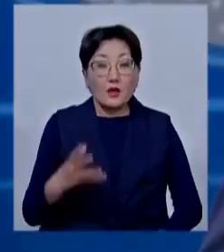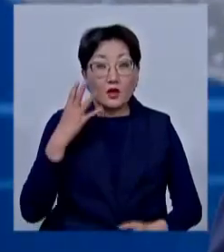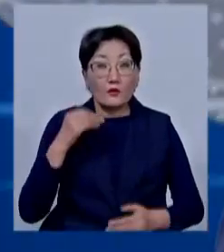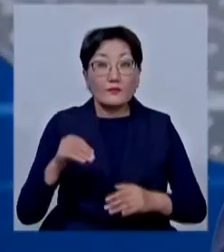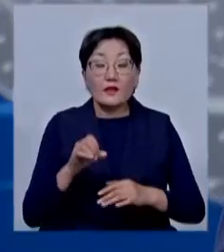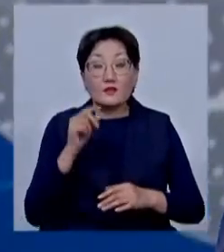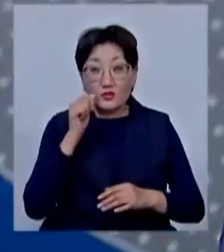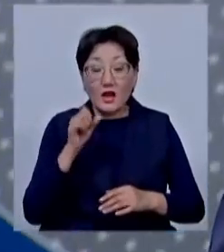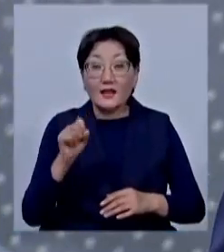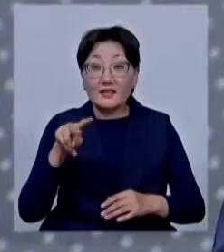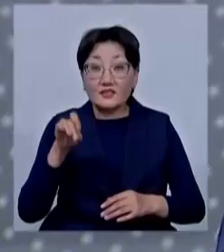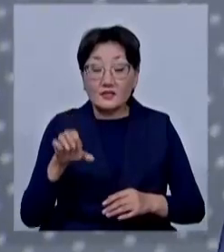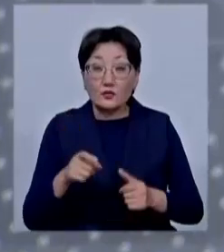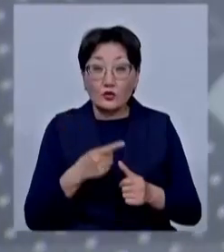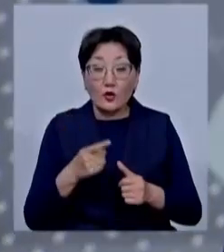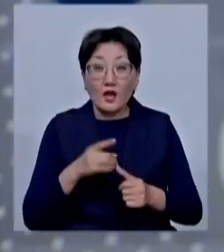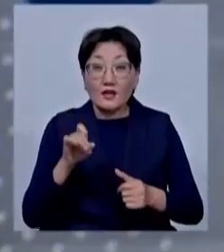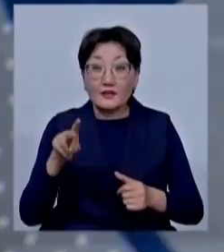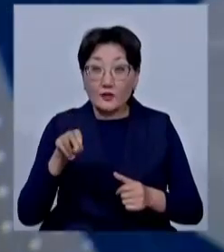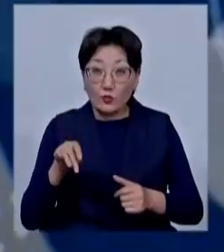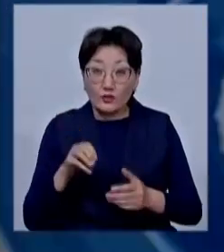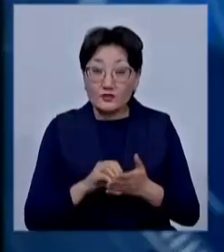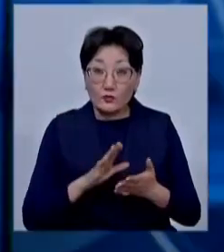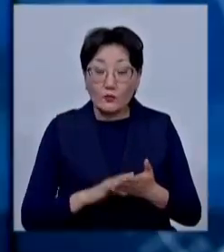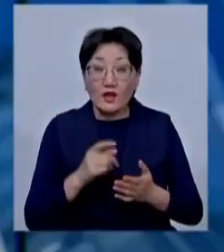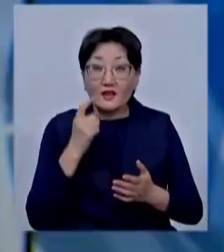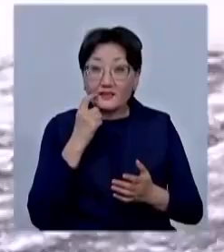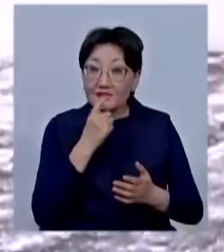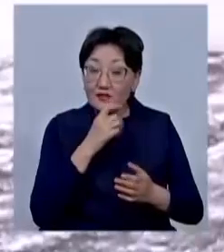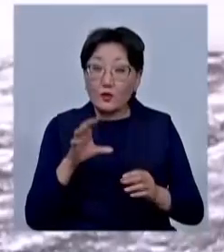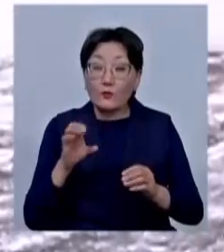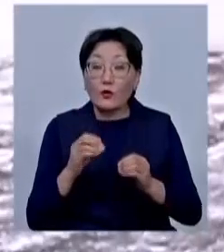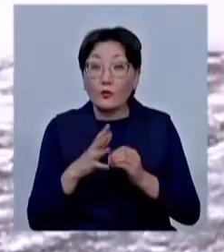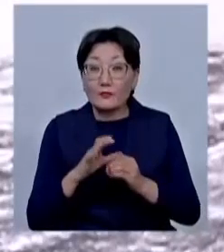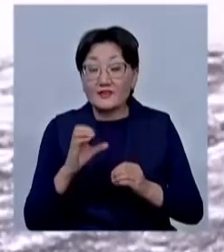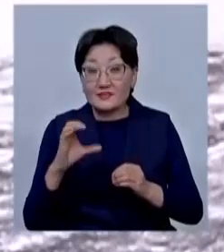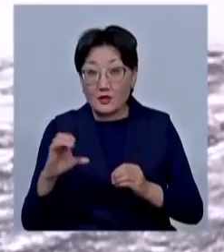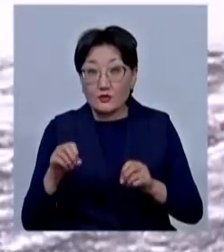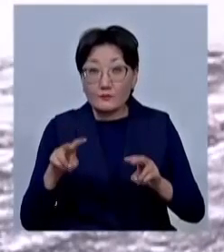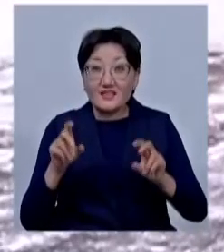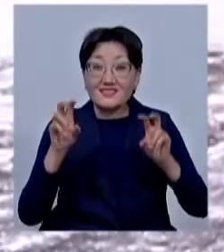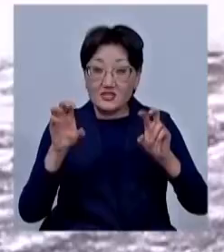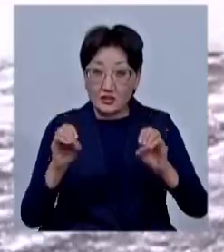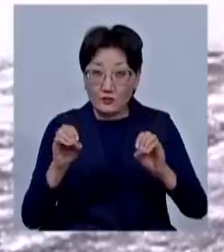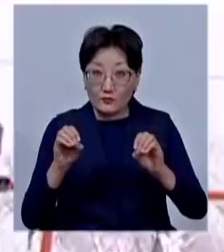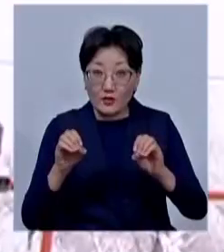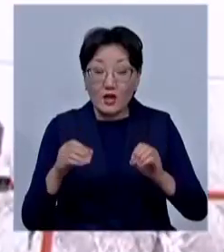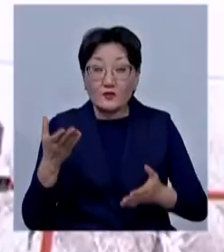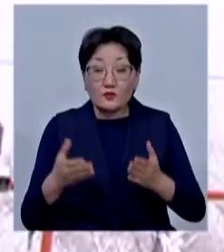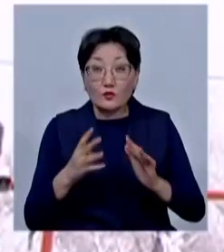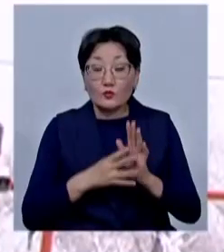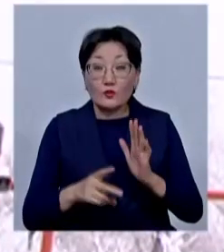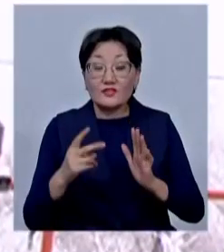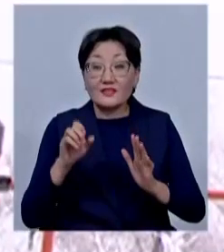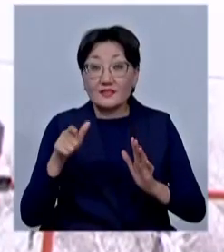Алматылық Александр есімді азамат рекорд орнатты. Ол түсімен 15 секунд бойы арнайы құрылғыда тартылып тұрды. Салмағы